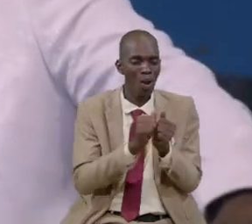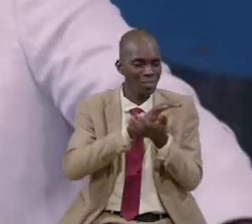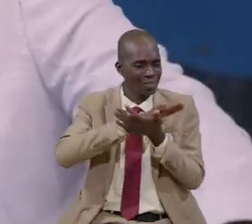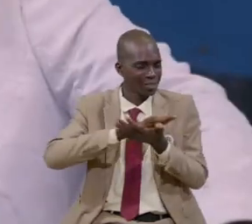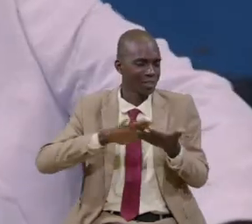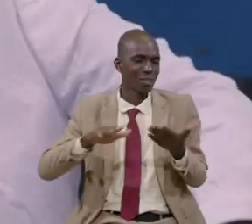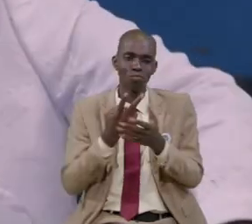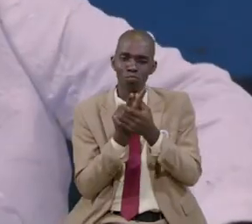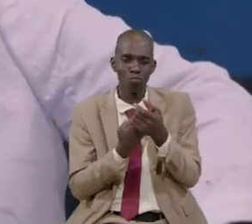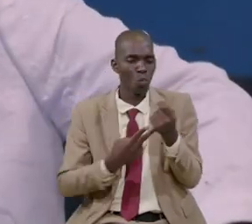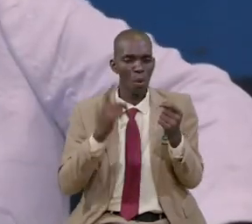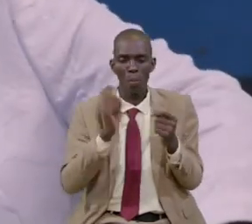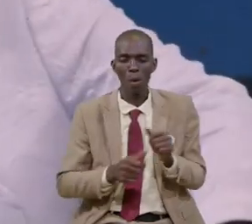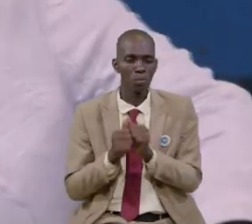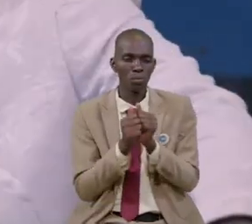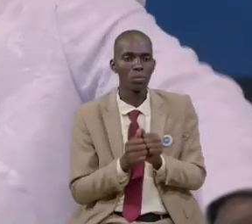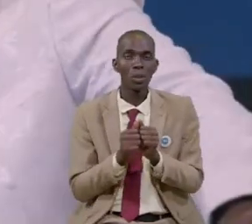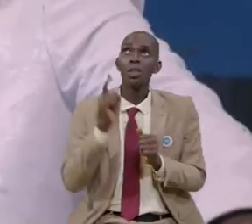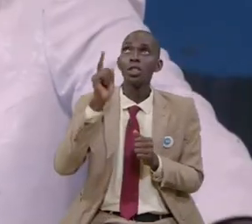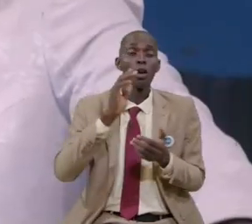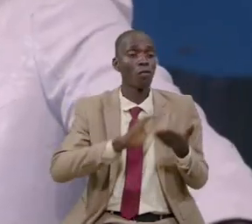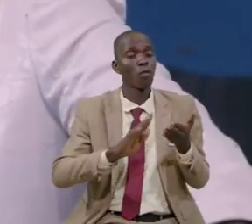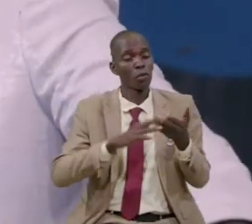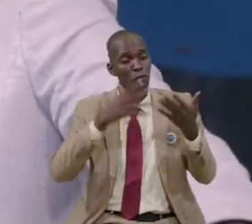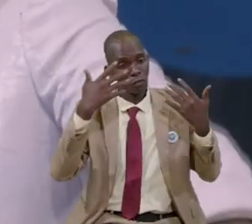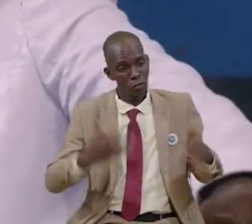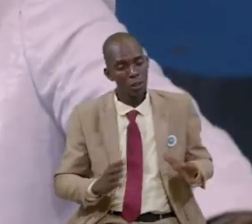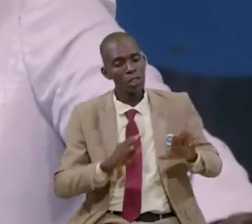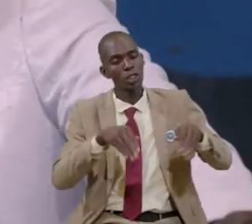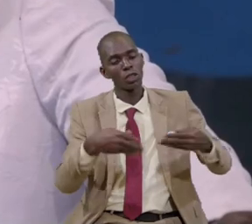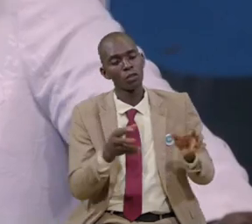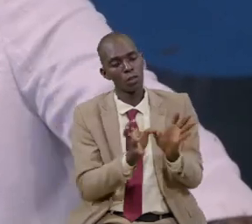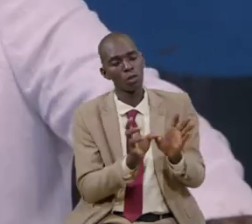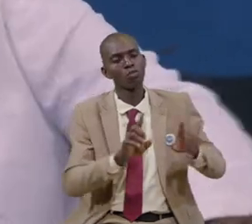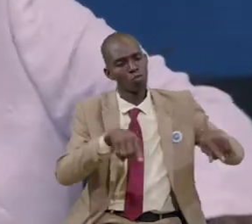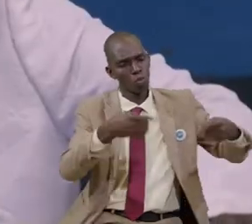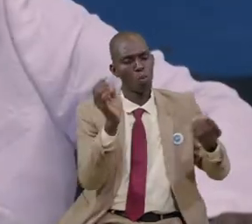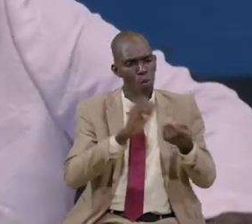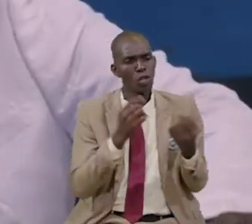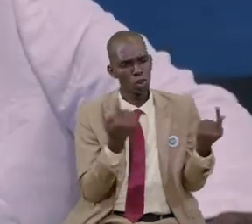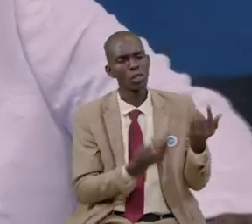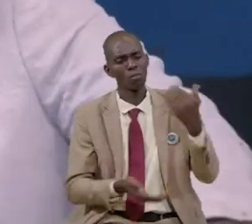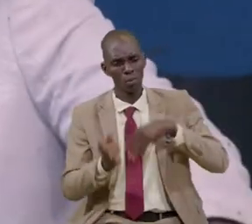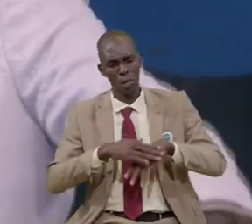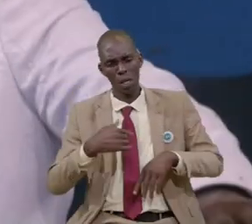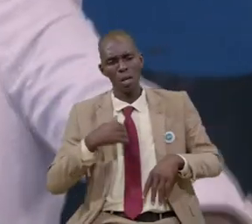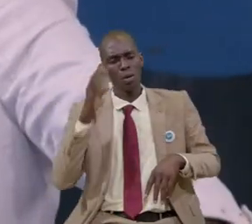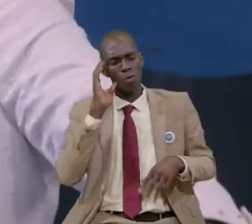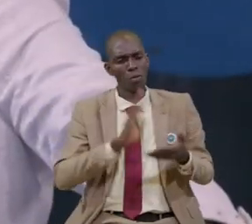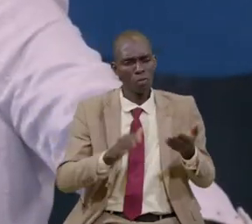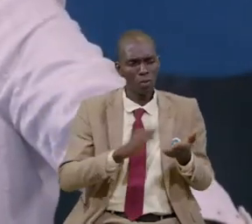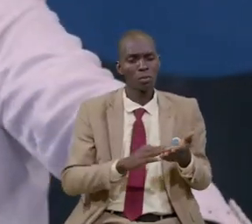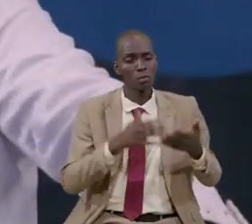choses-là vont de pair. Il ne vous pardonne pas et vous donne le permis d'aller pécher, revenir. Alors, d'aller